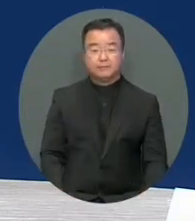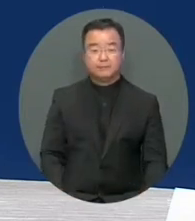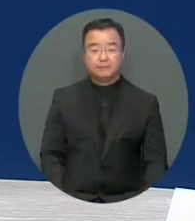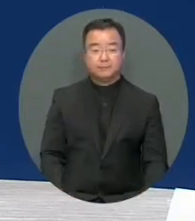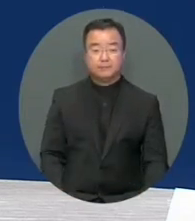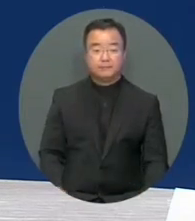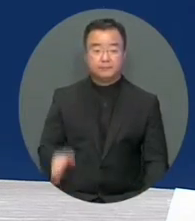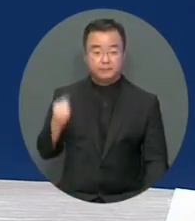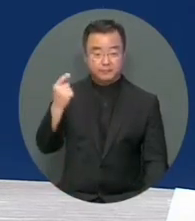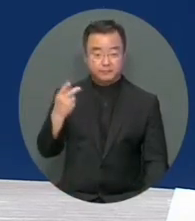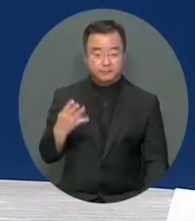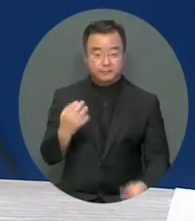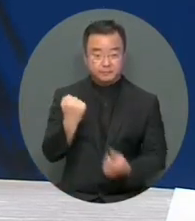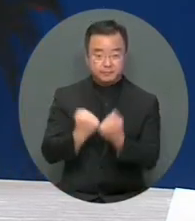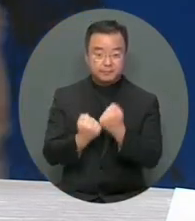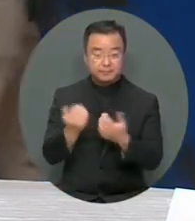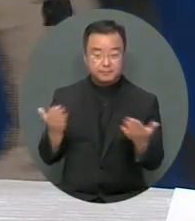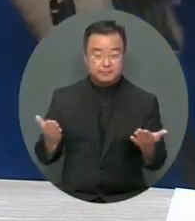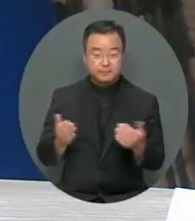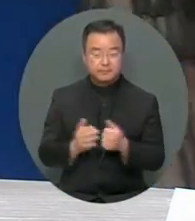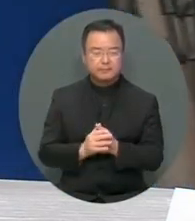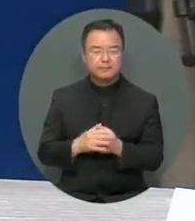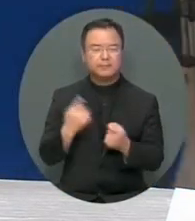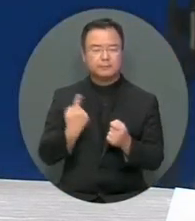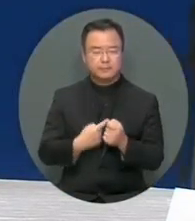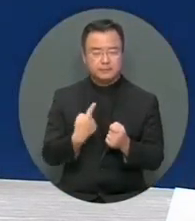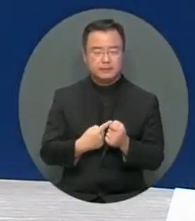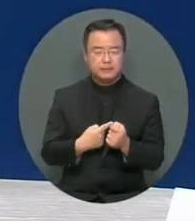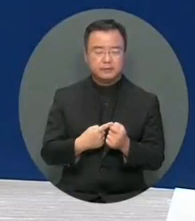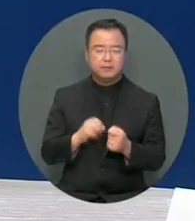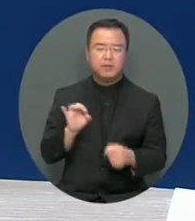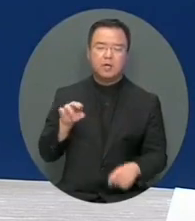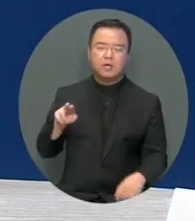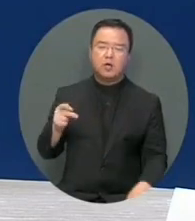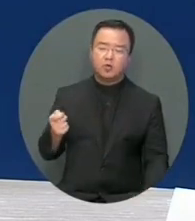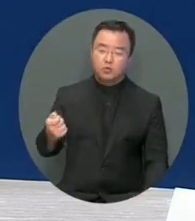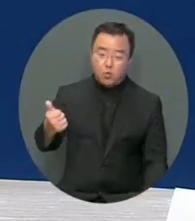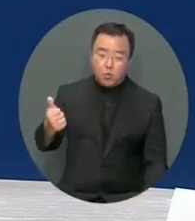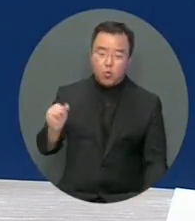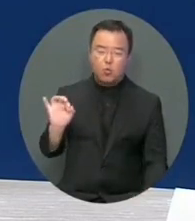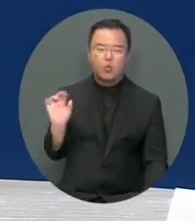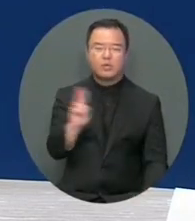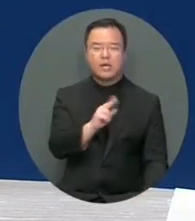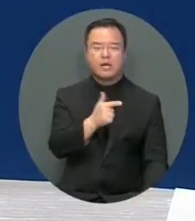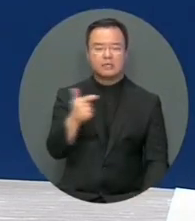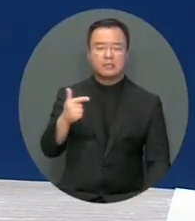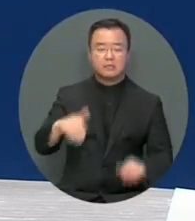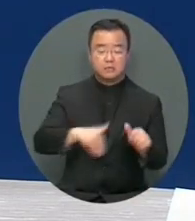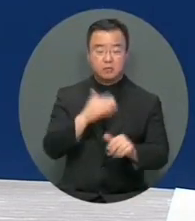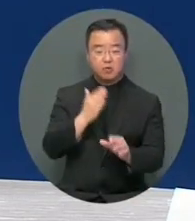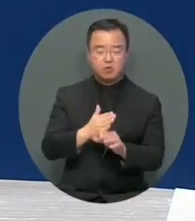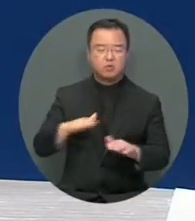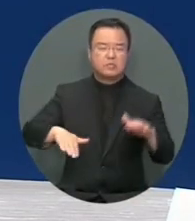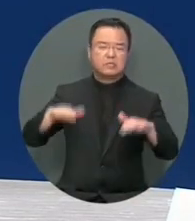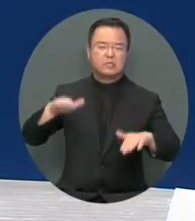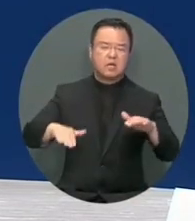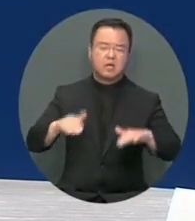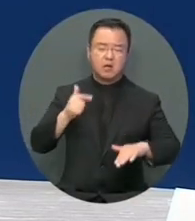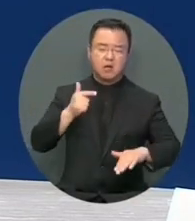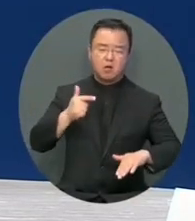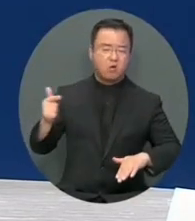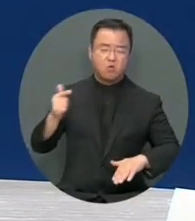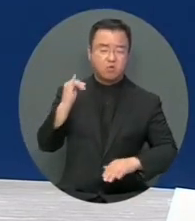몇 가지 말씀드리면 우선 의석 여소야대인데 역대 최대로 의석수 차이가 나는